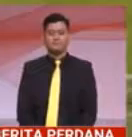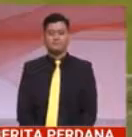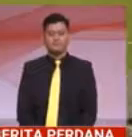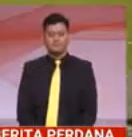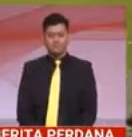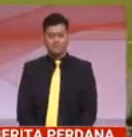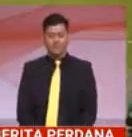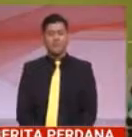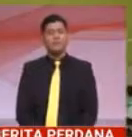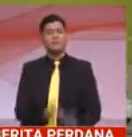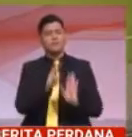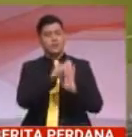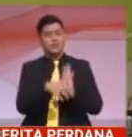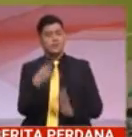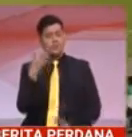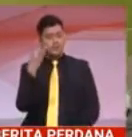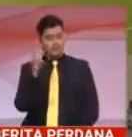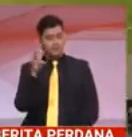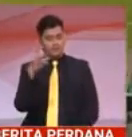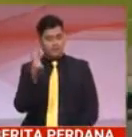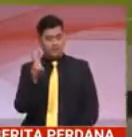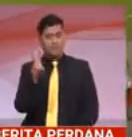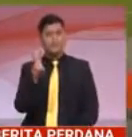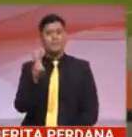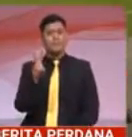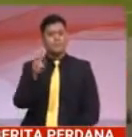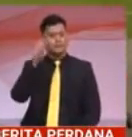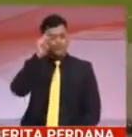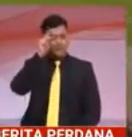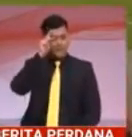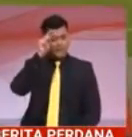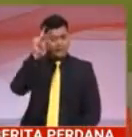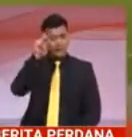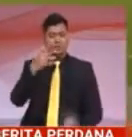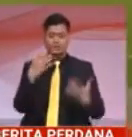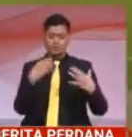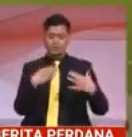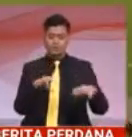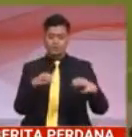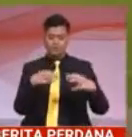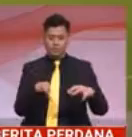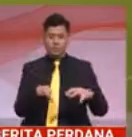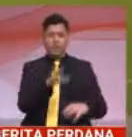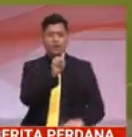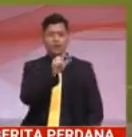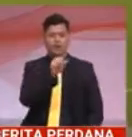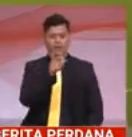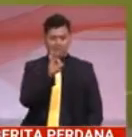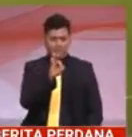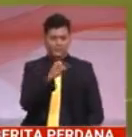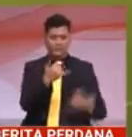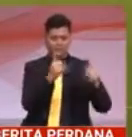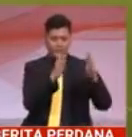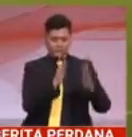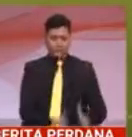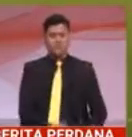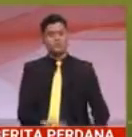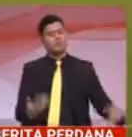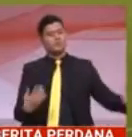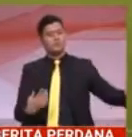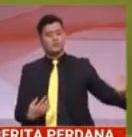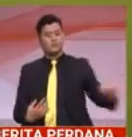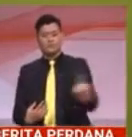Minit ke-16, Kelantan United di depan setelah hantaran lintang Alif Romli gagal ditangkap kemas Syafawi membuka ruang luas buat Khairul Izzuan